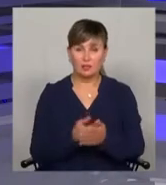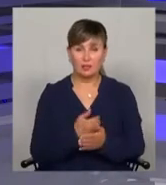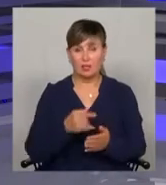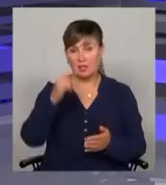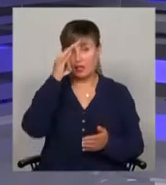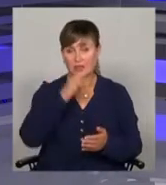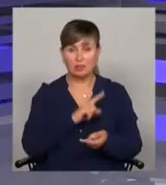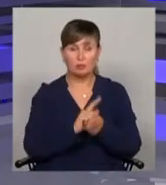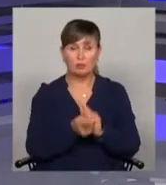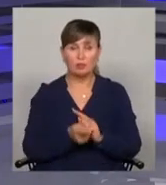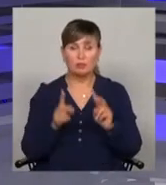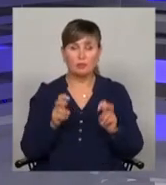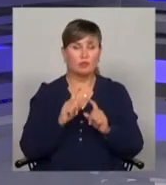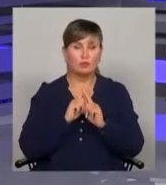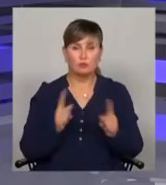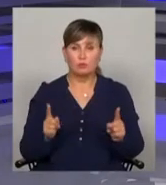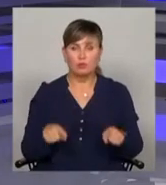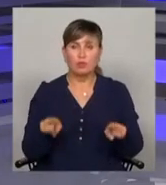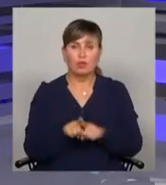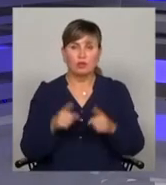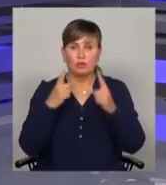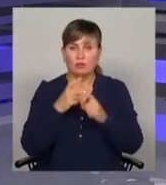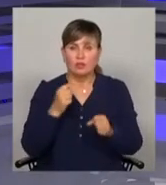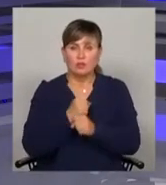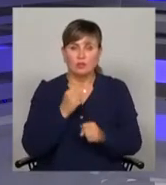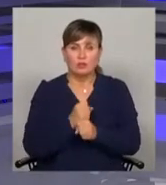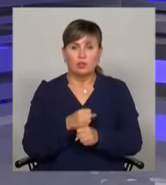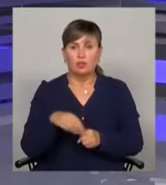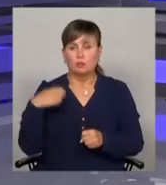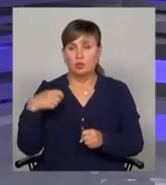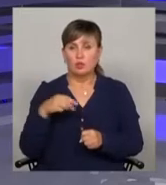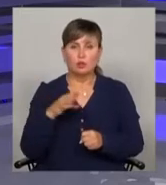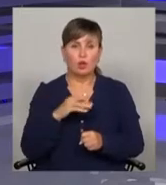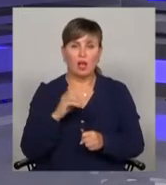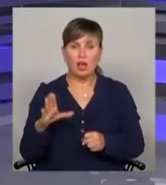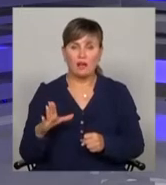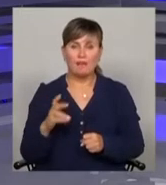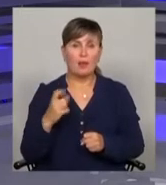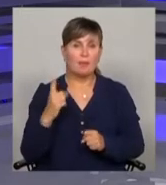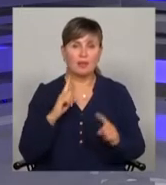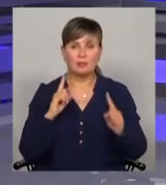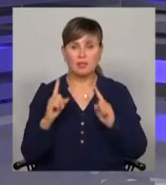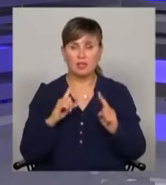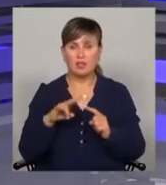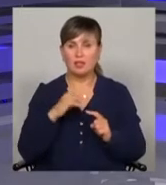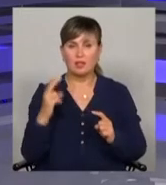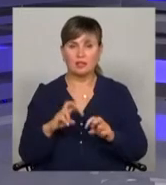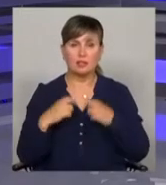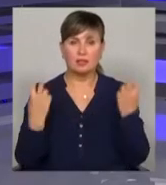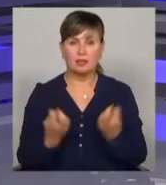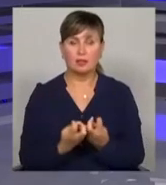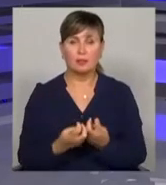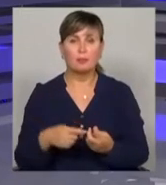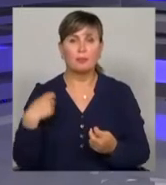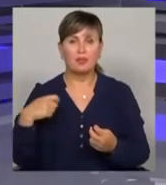Казахстан переименовывать не будут. Такое заявление сделал Касым-Жомарт Токаев на первом заседании национального курултая в Улутау.